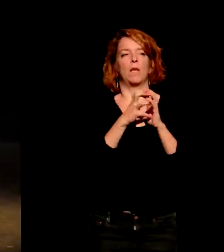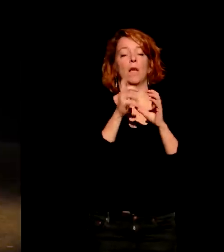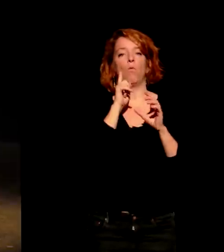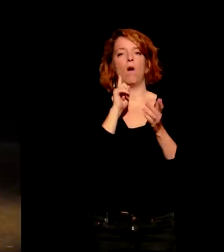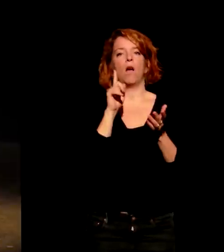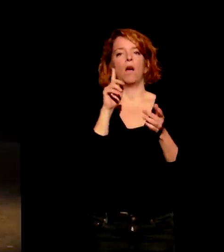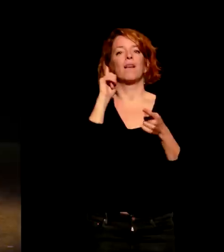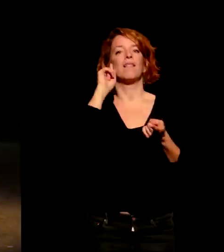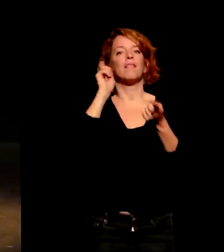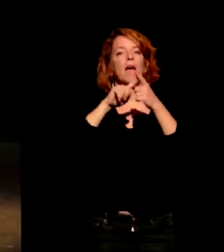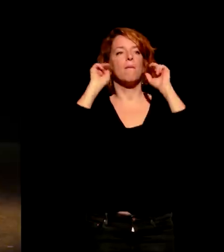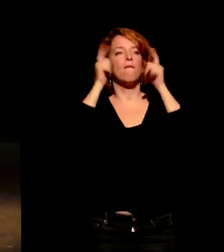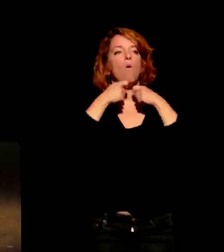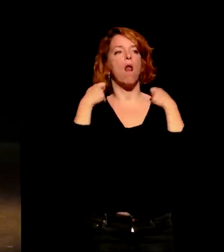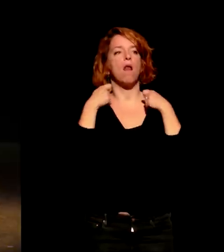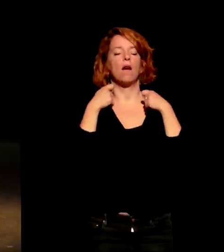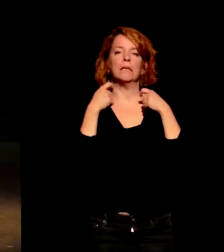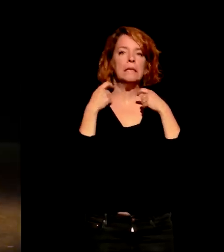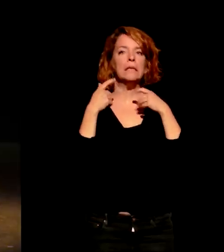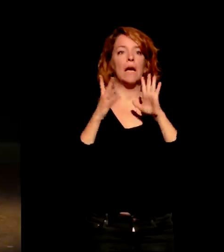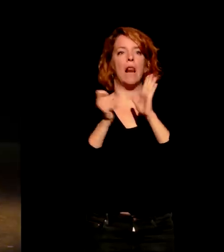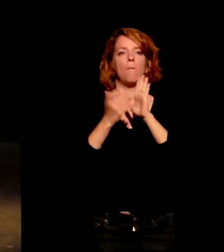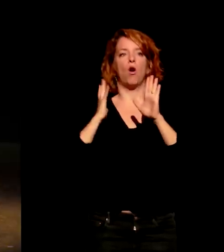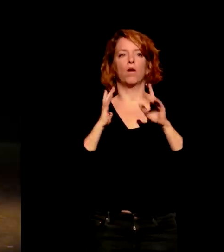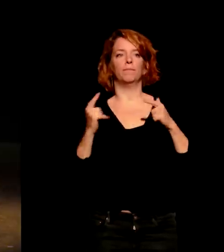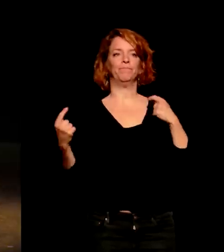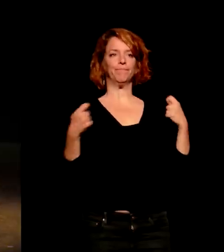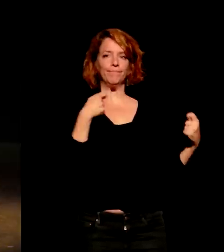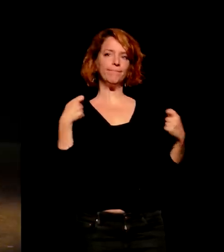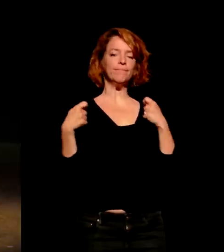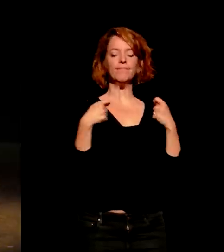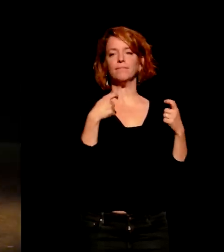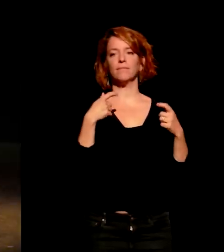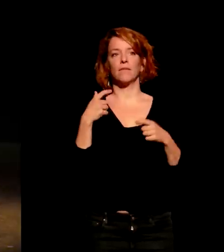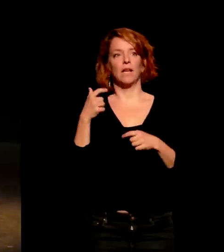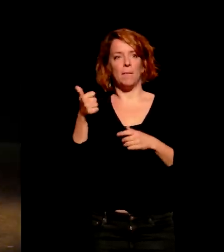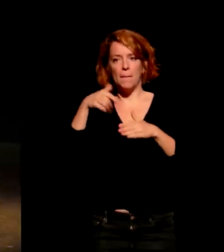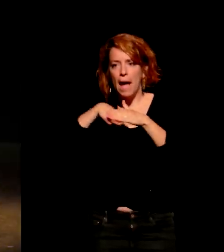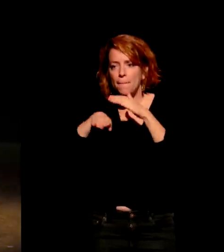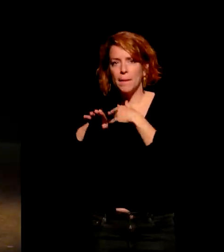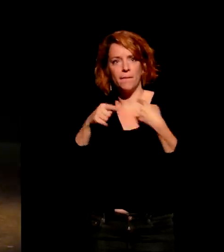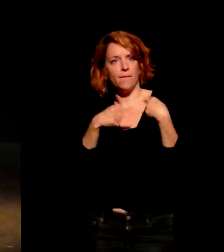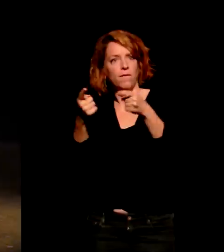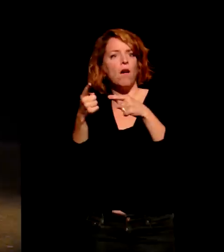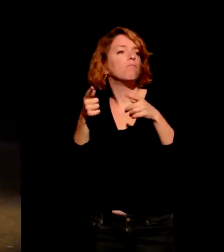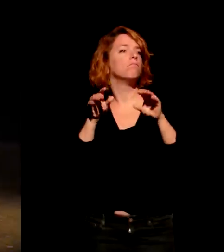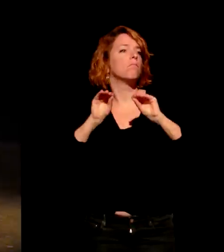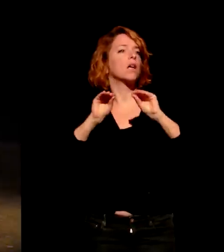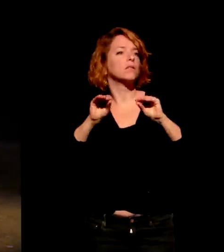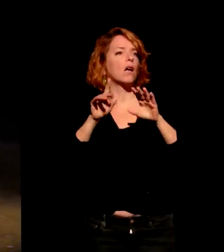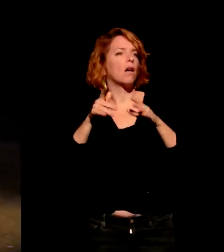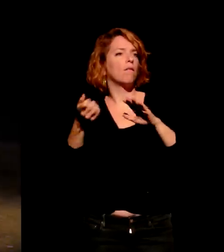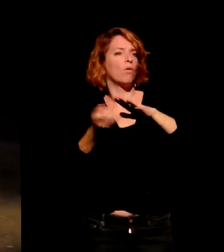sur la question du voile à l'époque qui était assez élevé. Elle a voulu les imprimer avant les tracts. Elle est allée dans un magasin de photocopie dans la rue Les